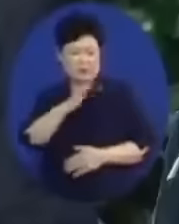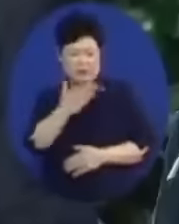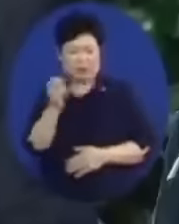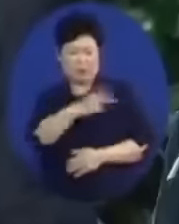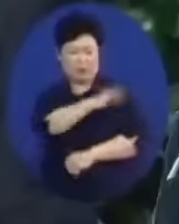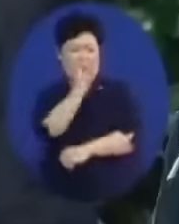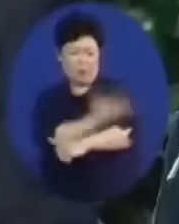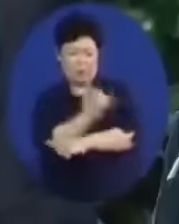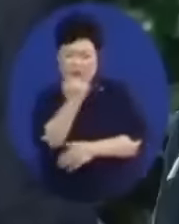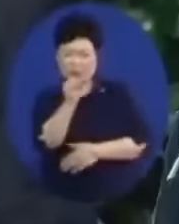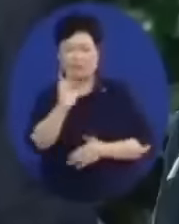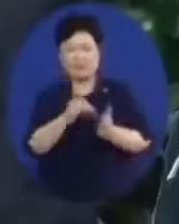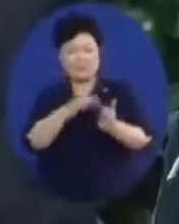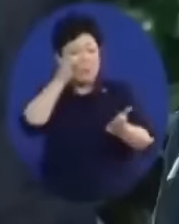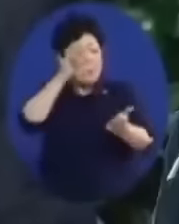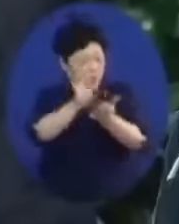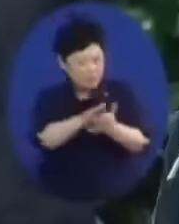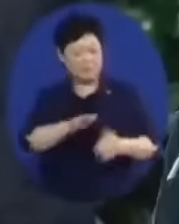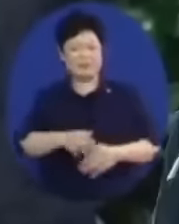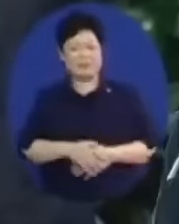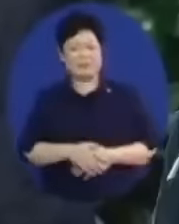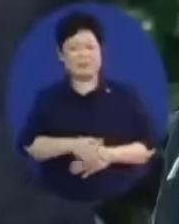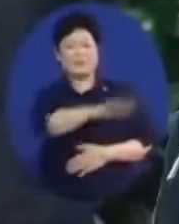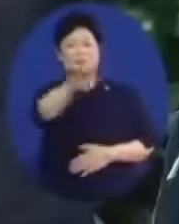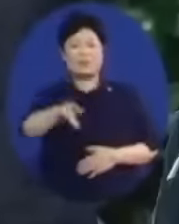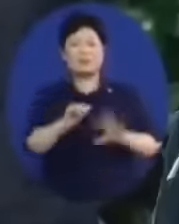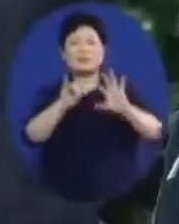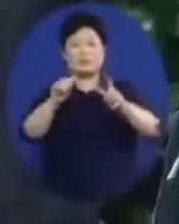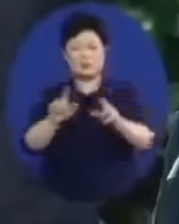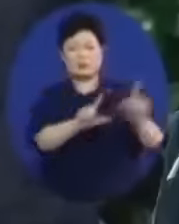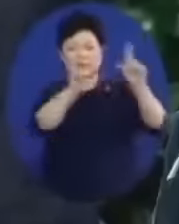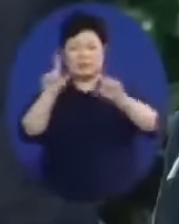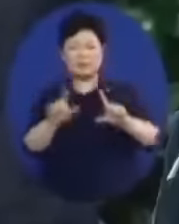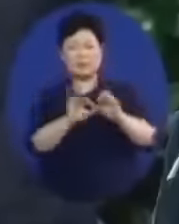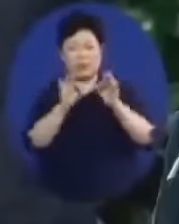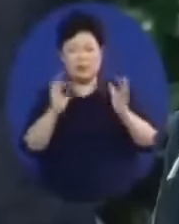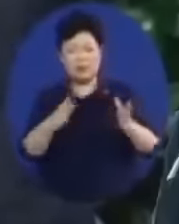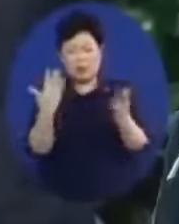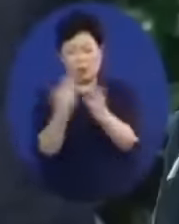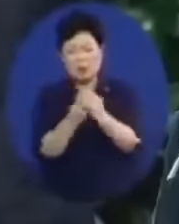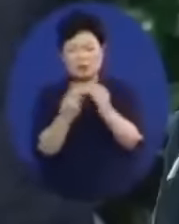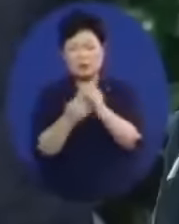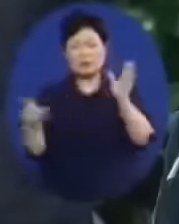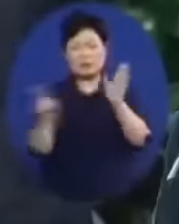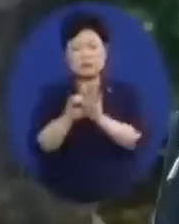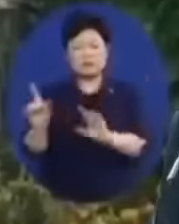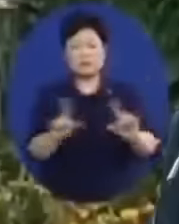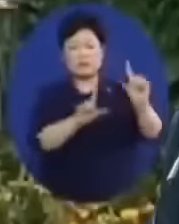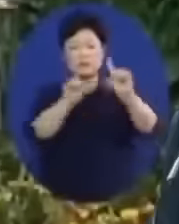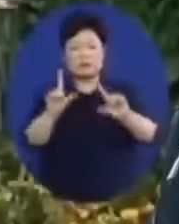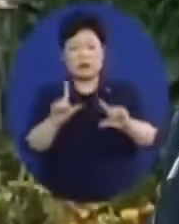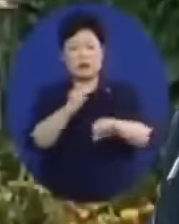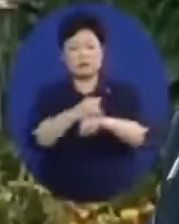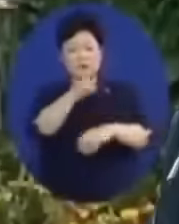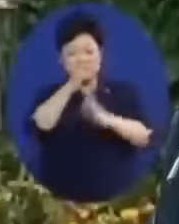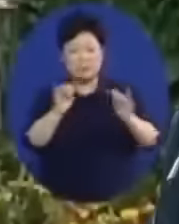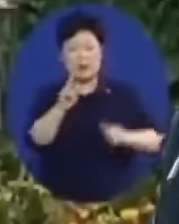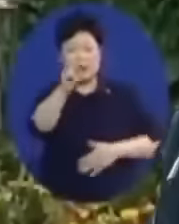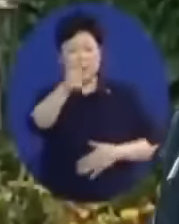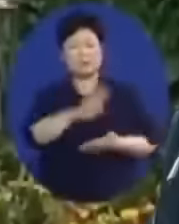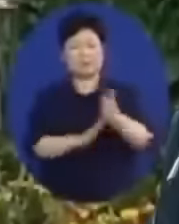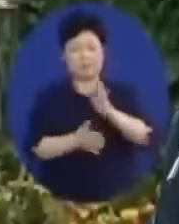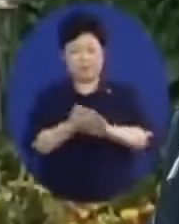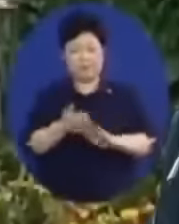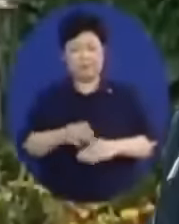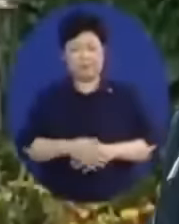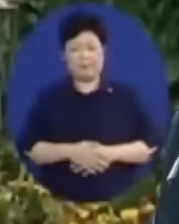권사까지 된 것을 제가 보았습니다. 우리가 이 세상에 살면서 완전한 신앙생활을 할 수 있는 사람은 한 사람도